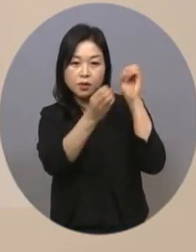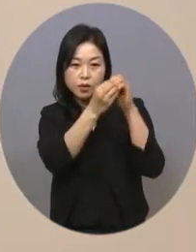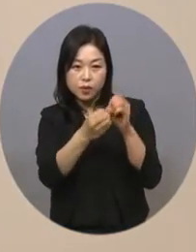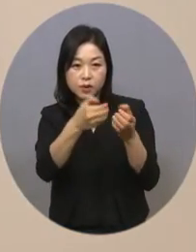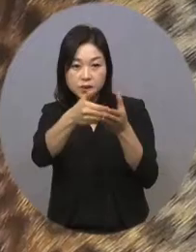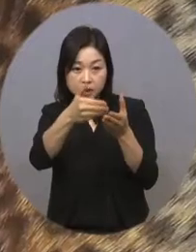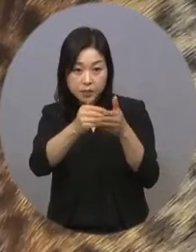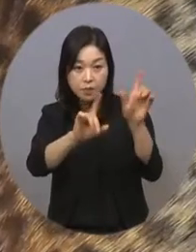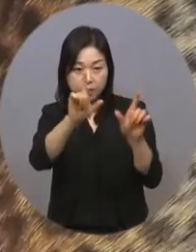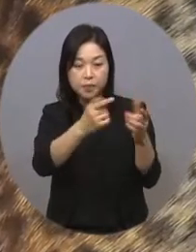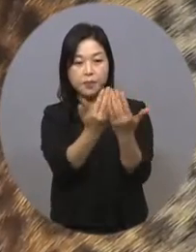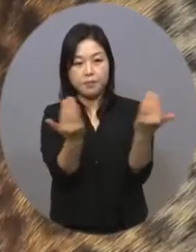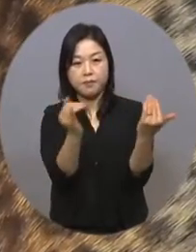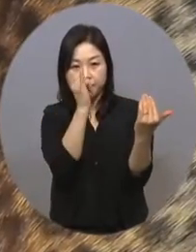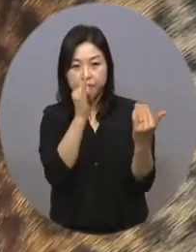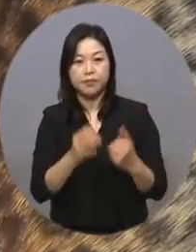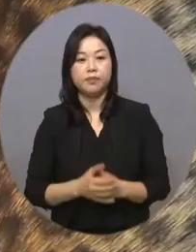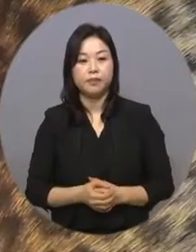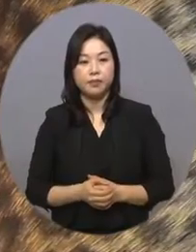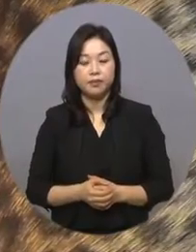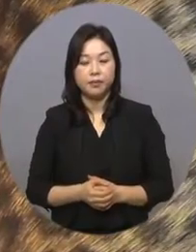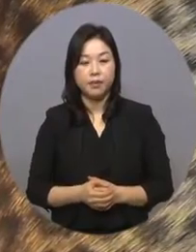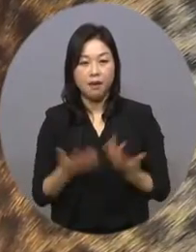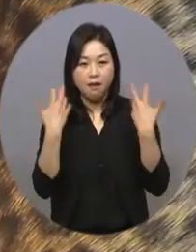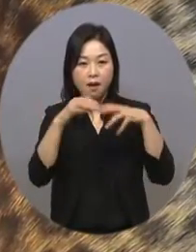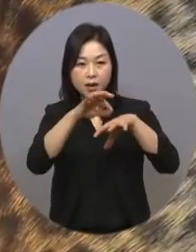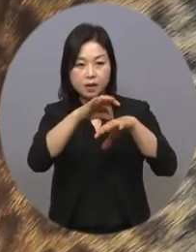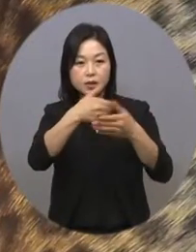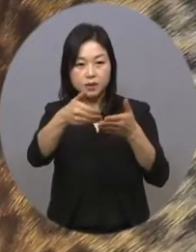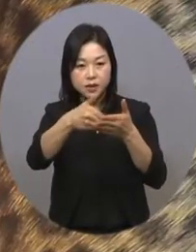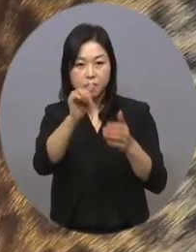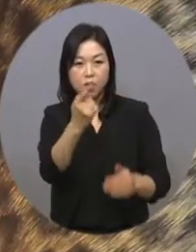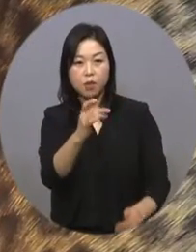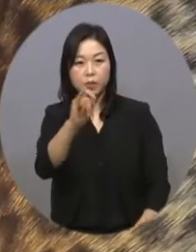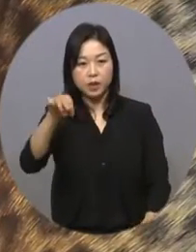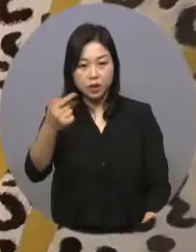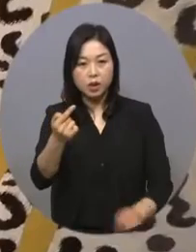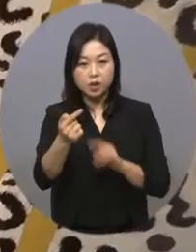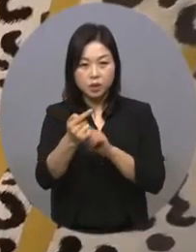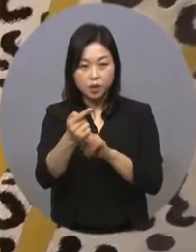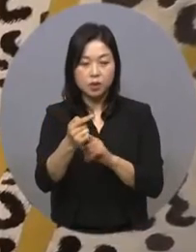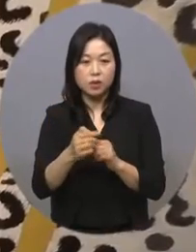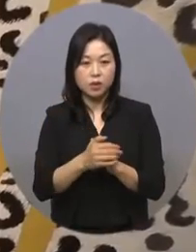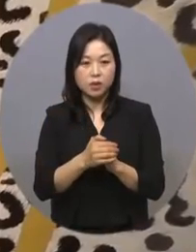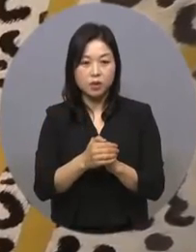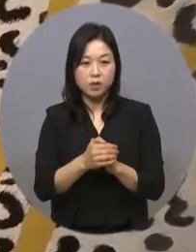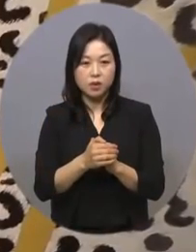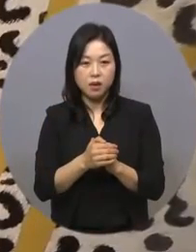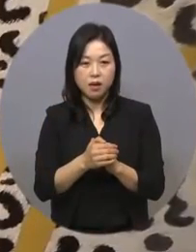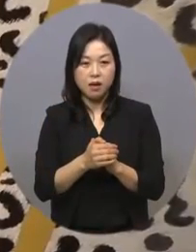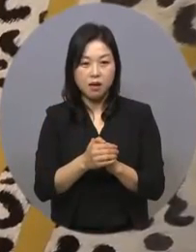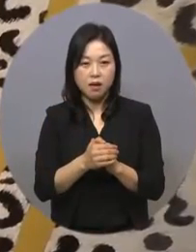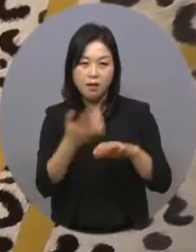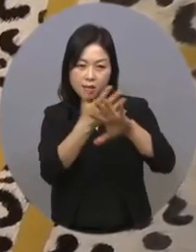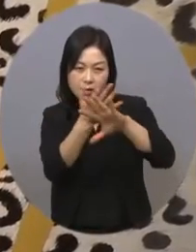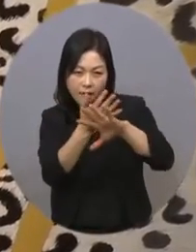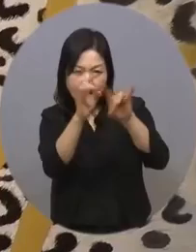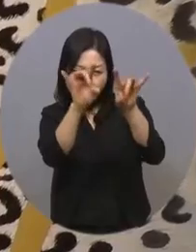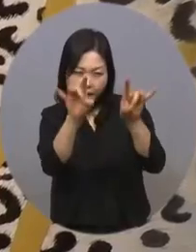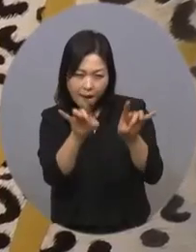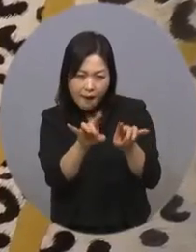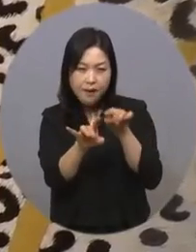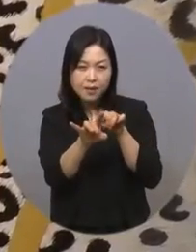있습니다 특히 호랑이 가족 그림 코피도 는 흐트러짐 없는 호라이 에 털 하나 하나에서